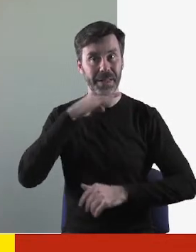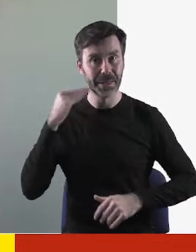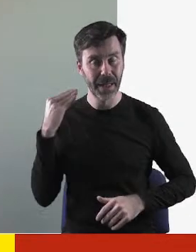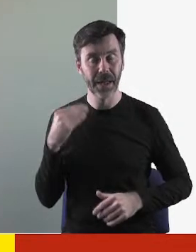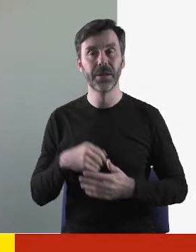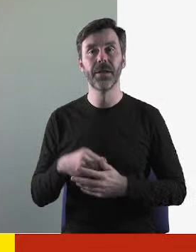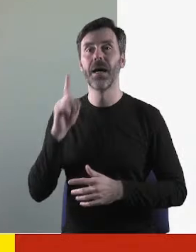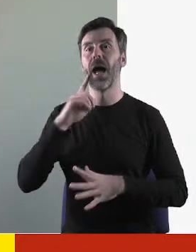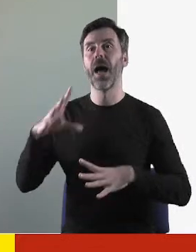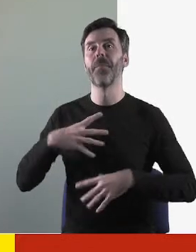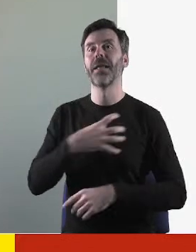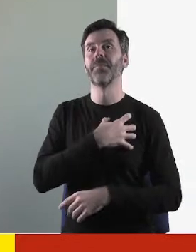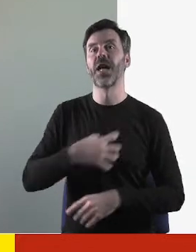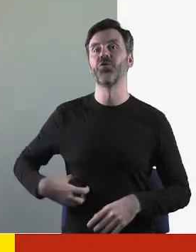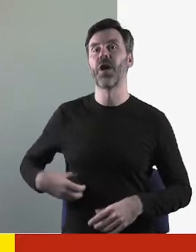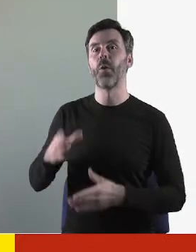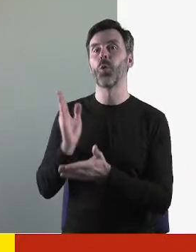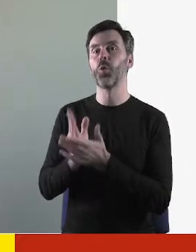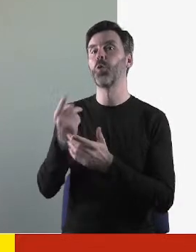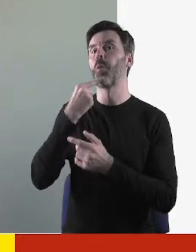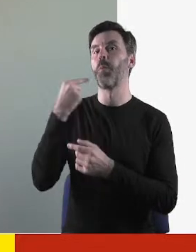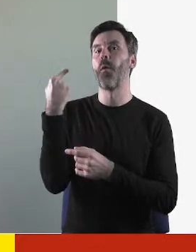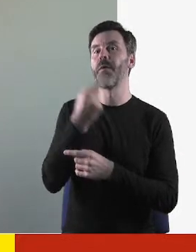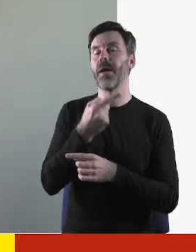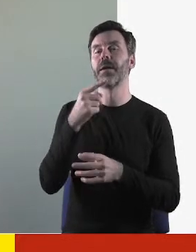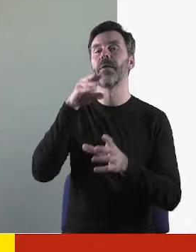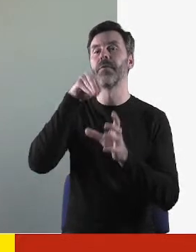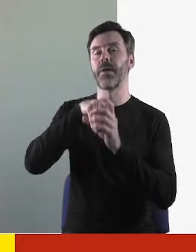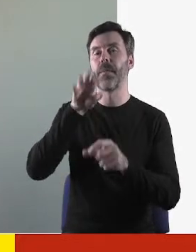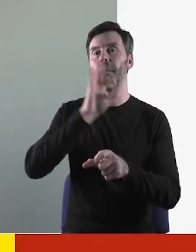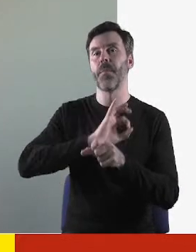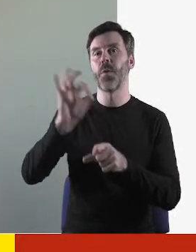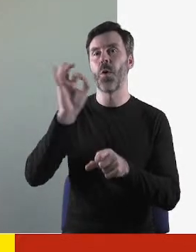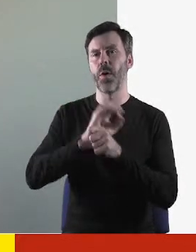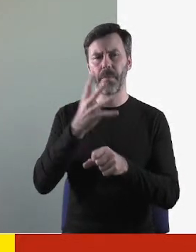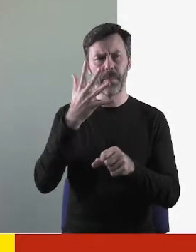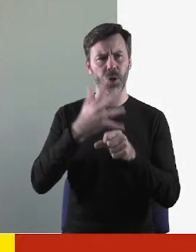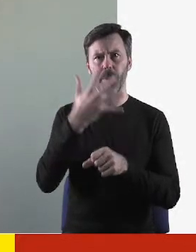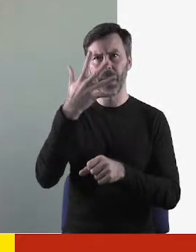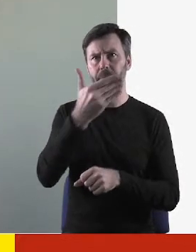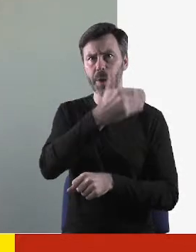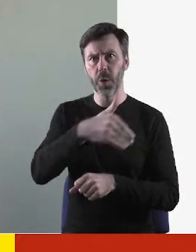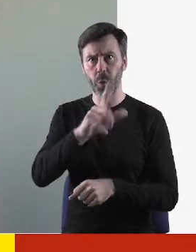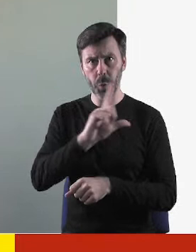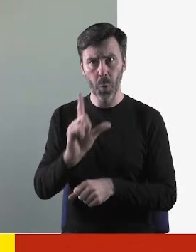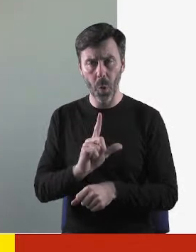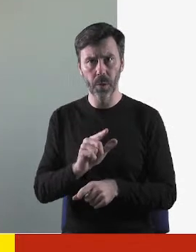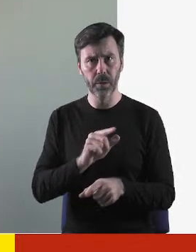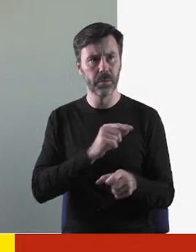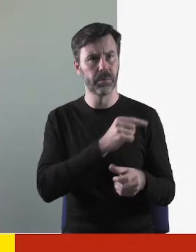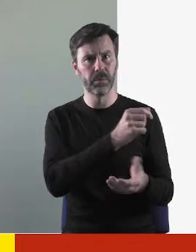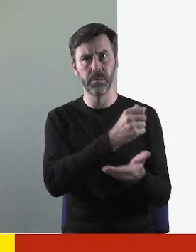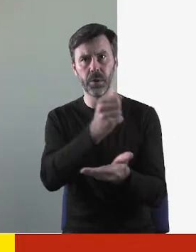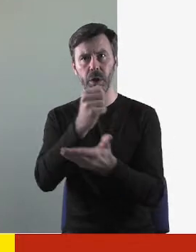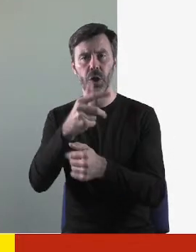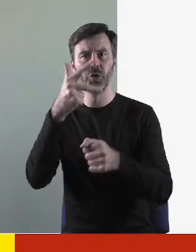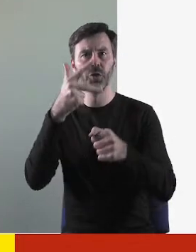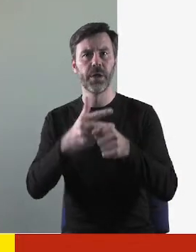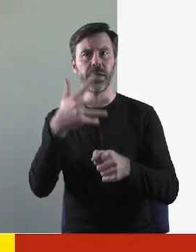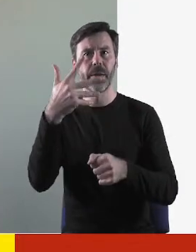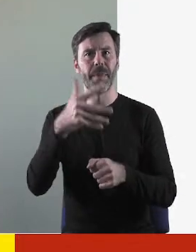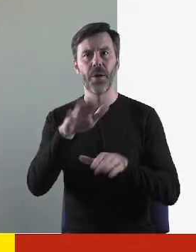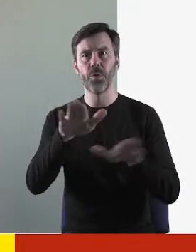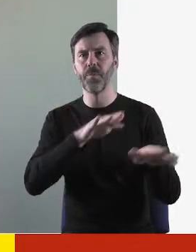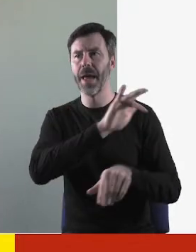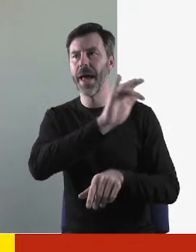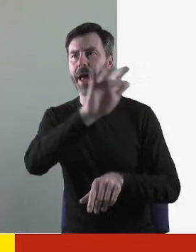Marszałek, w ramach tego zwiększonego projektu na przyszło 55 milionów złotych dla 35 placówek z terenu